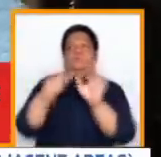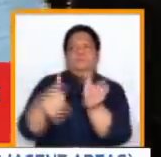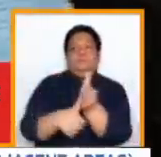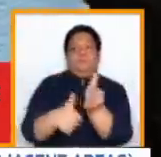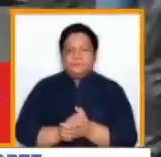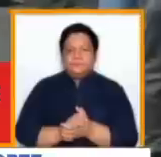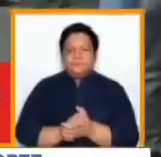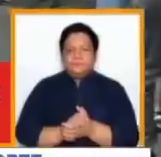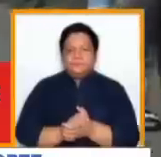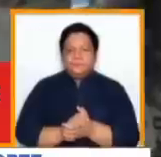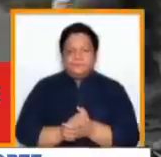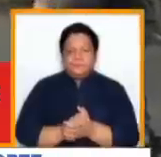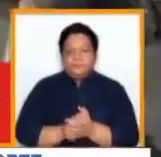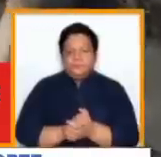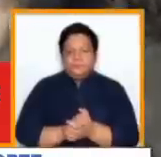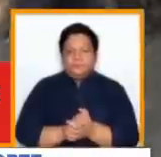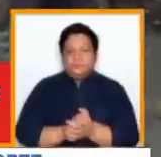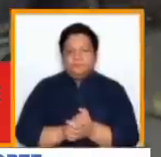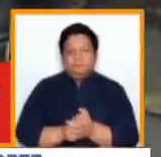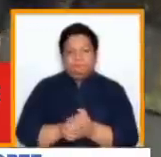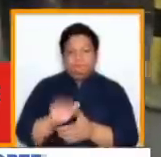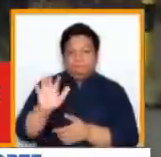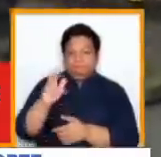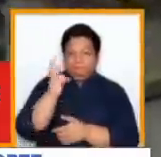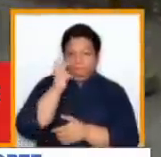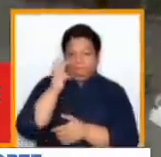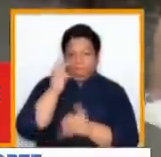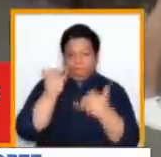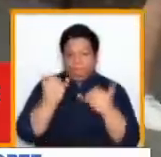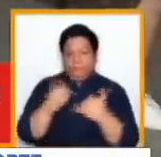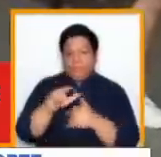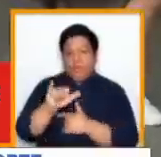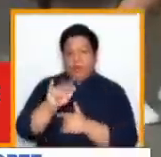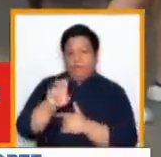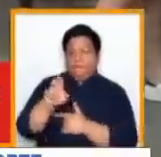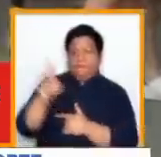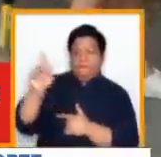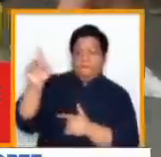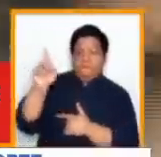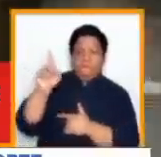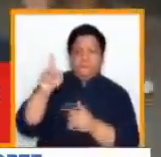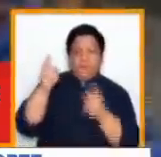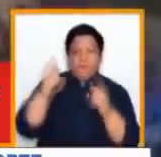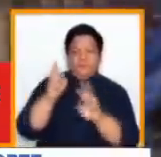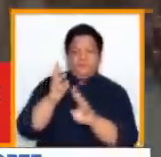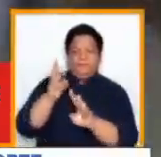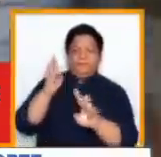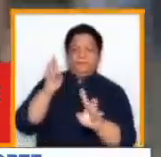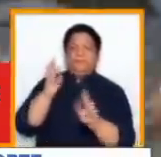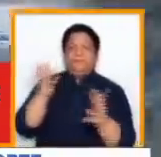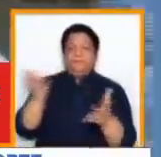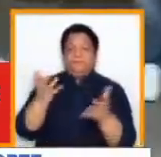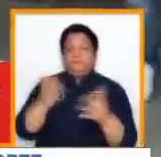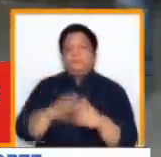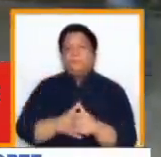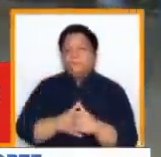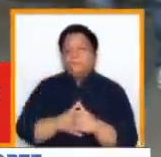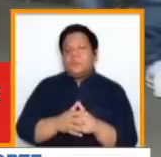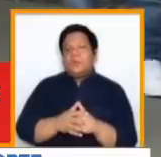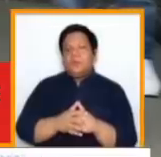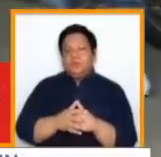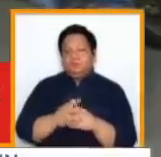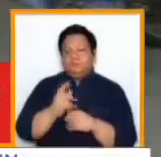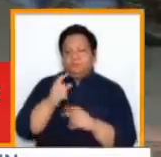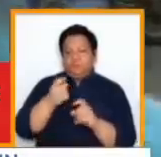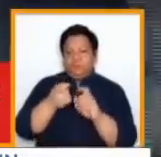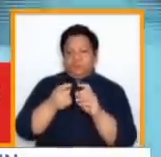tao. Evan, ito yung live na situation dito sa Comelec Aroseros. Ganyan nakahaba yung pila. Tumawid